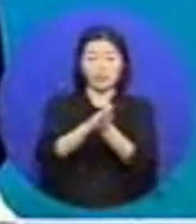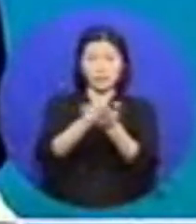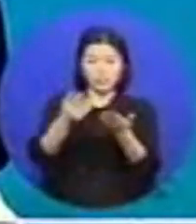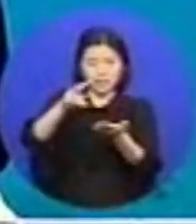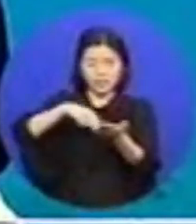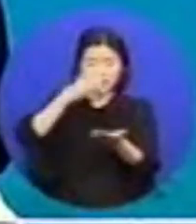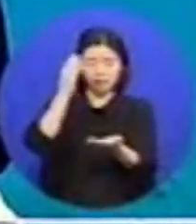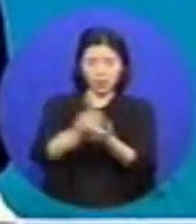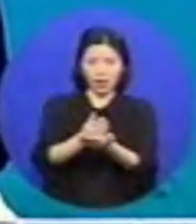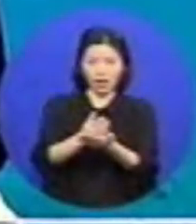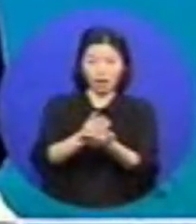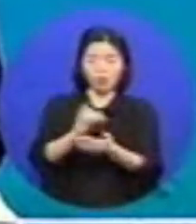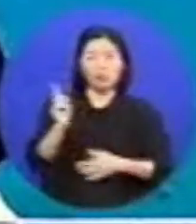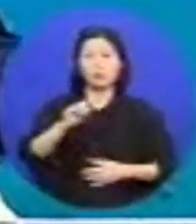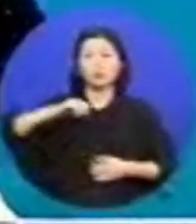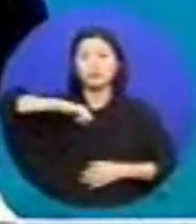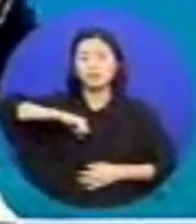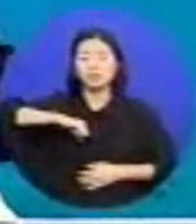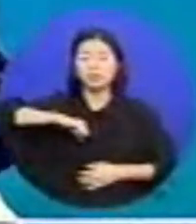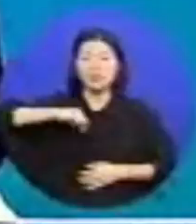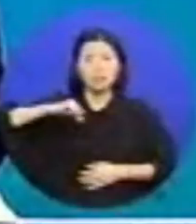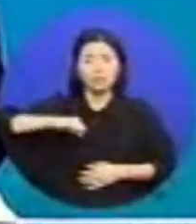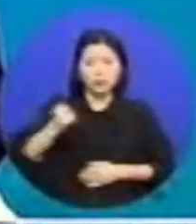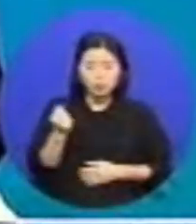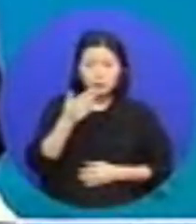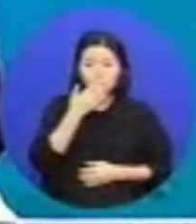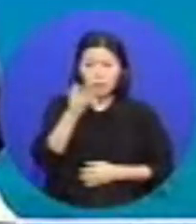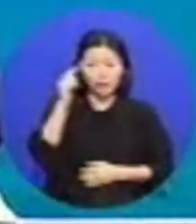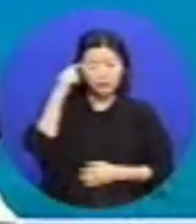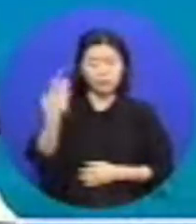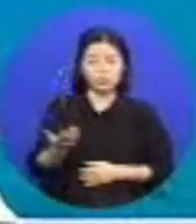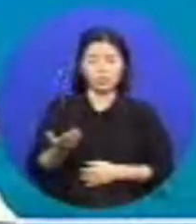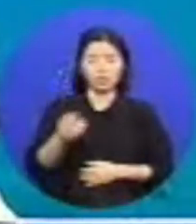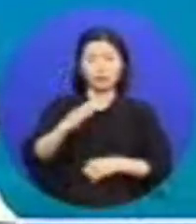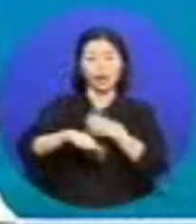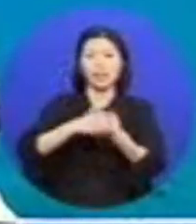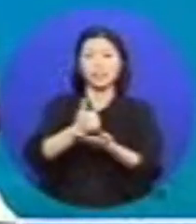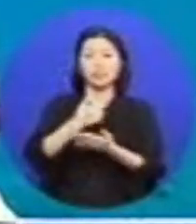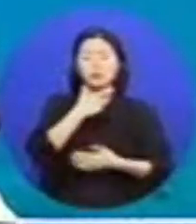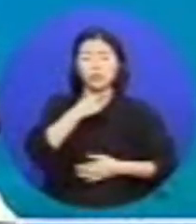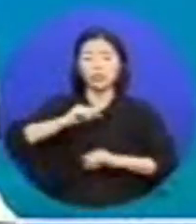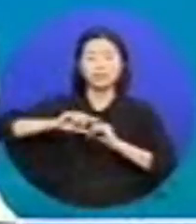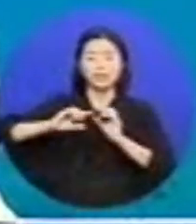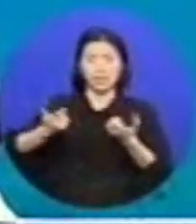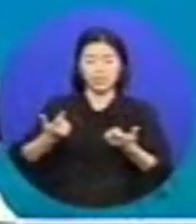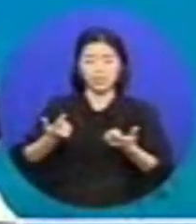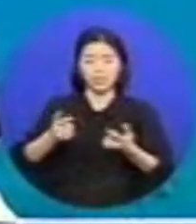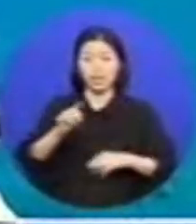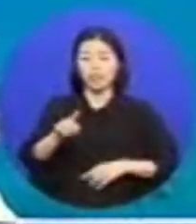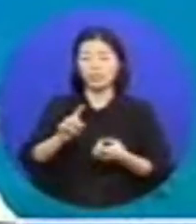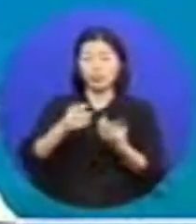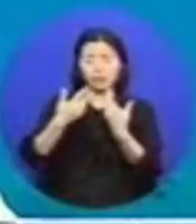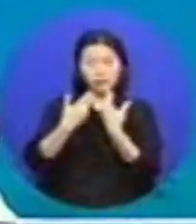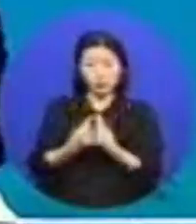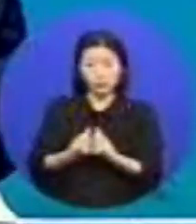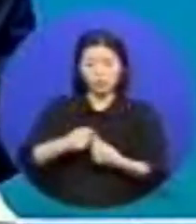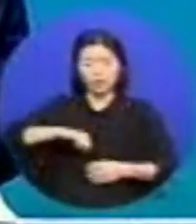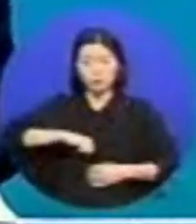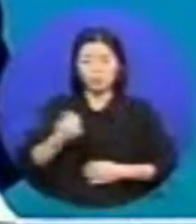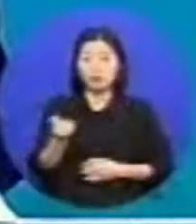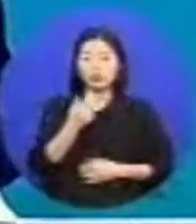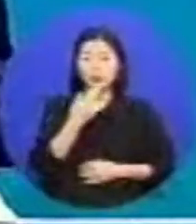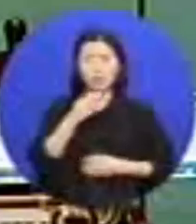순종해요? 아무리 부모님이라도. 그건 하나님이 원하는 게 아니니까. 그런 경우는 순종 안 해도 되지만